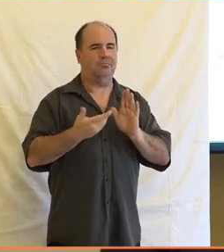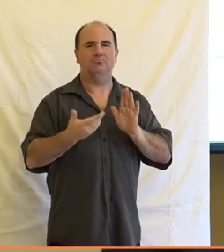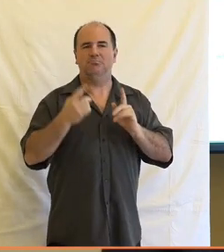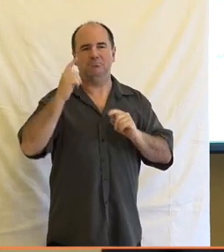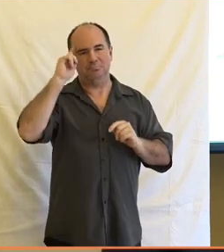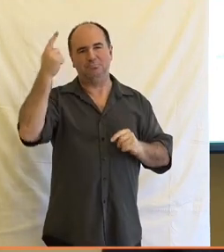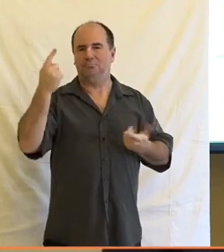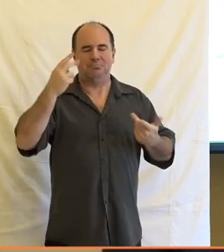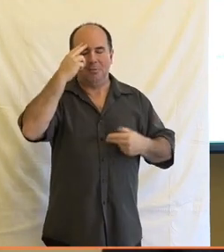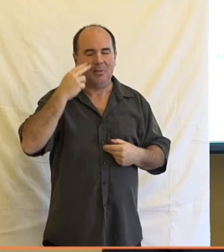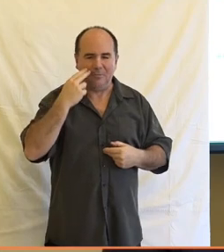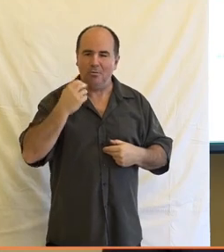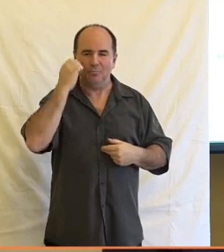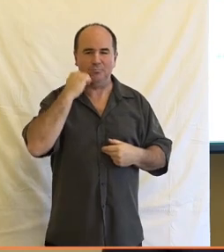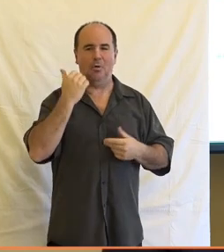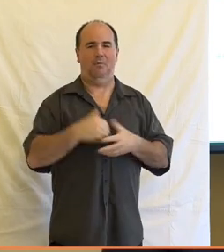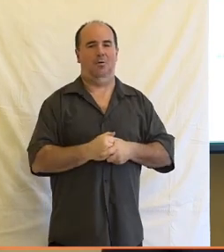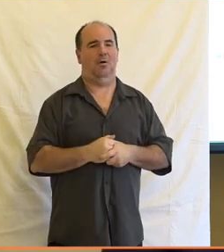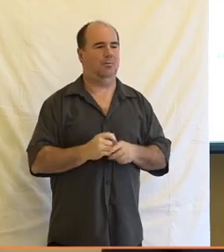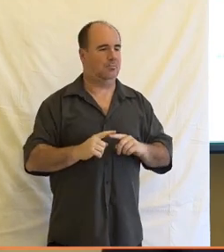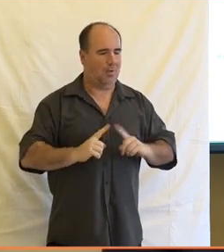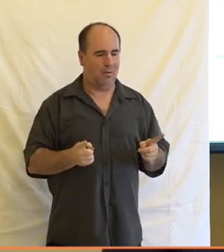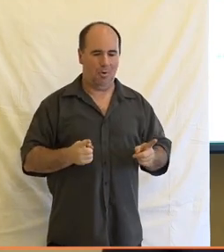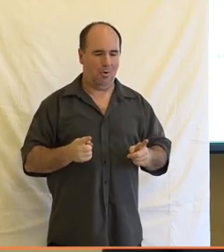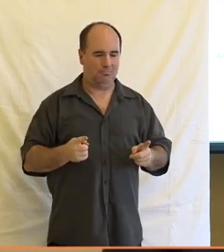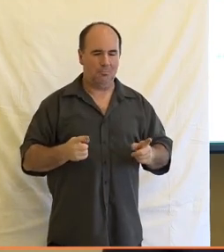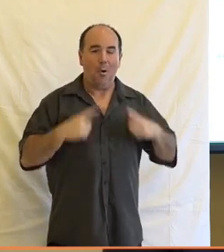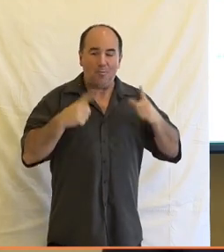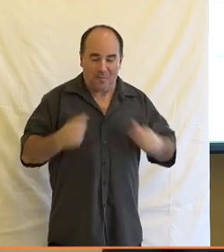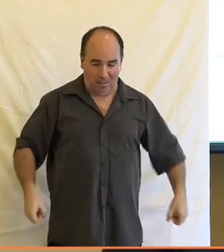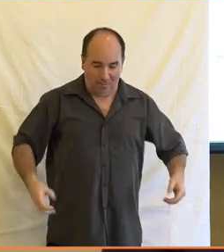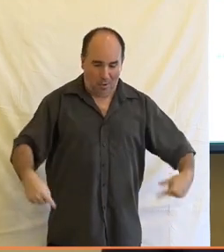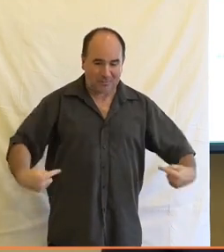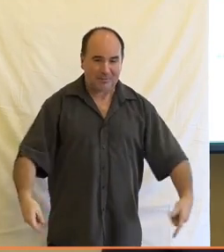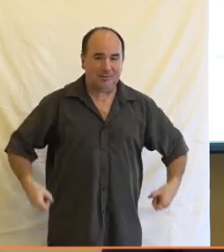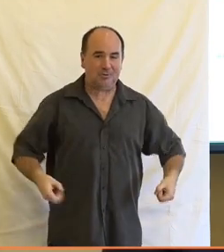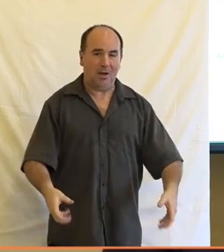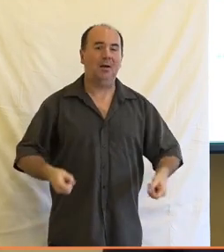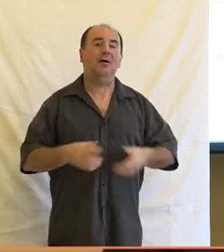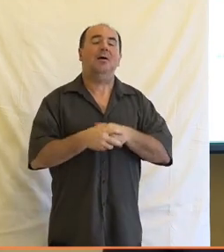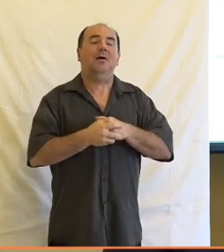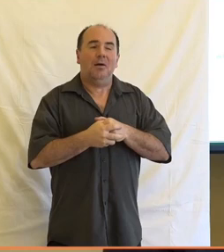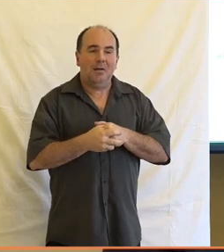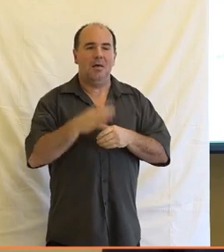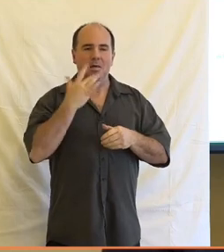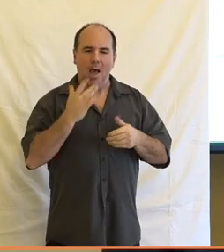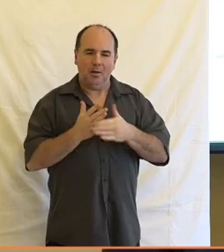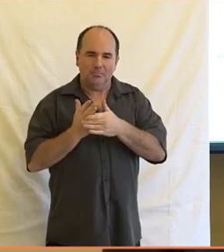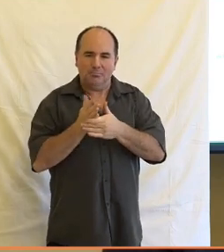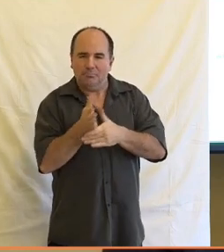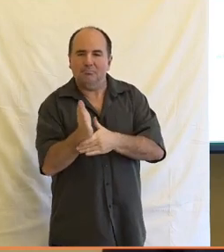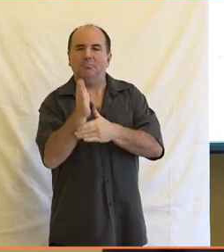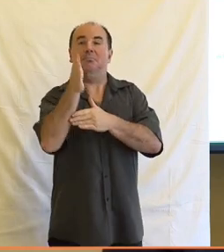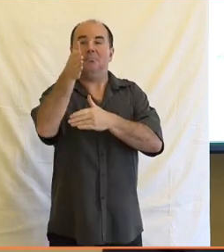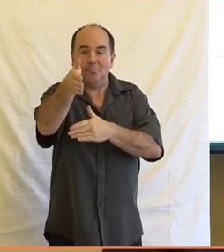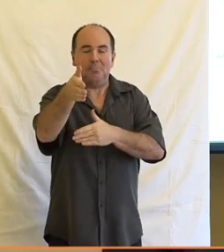nebo uživatel vozíku, tak vlastně jakým způsobem se třeba dostane do místnosti, kde probíhá